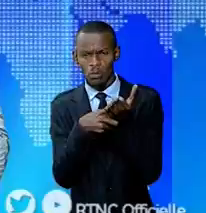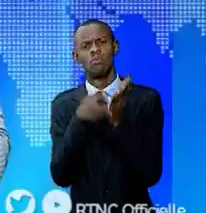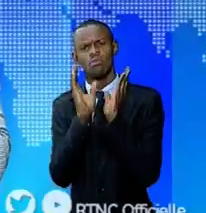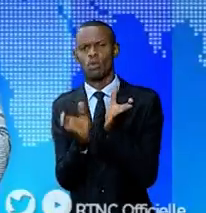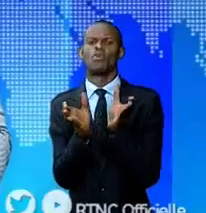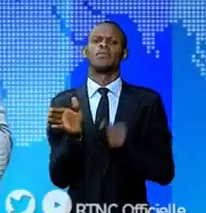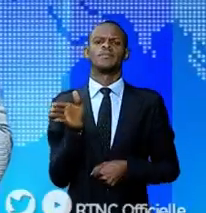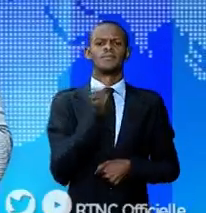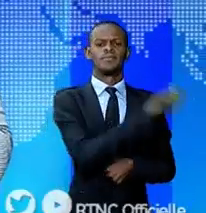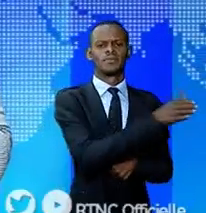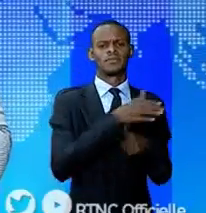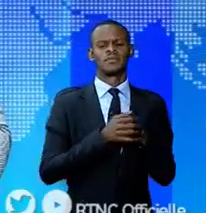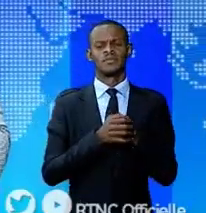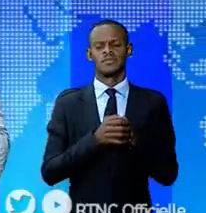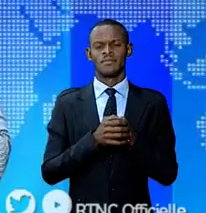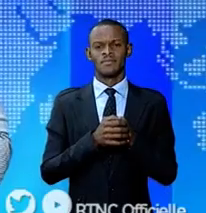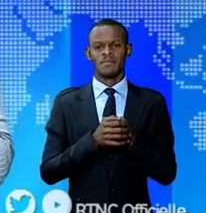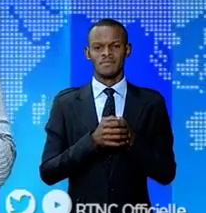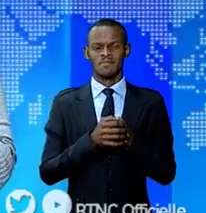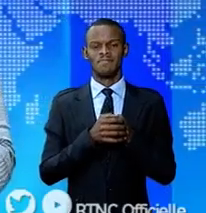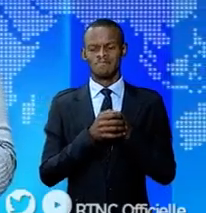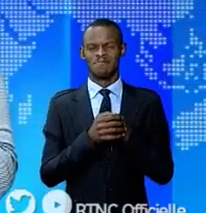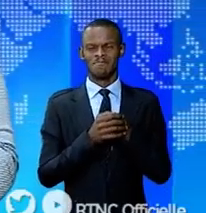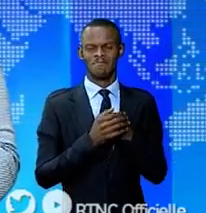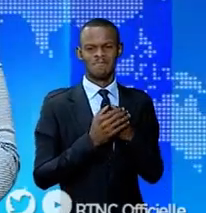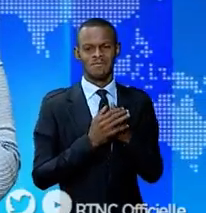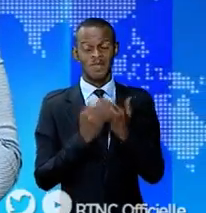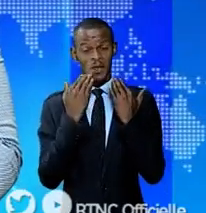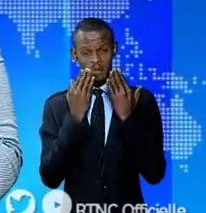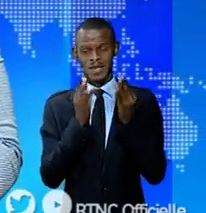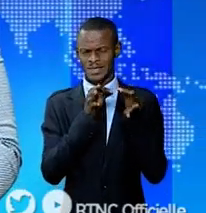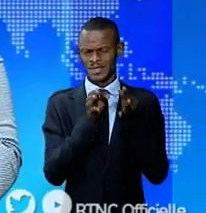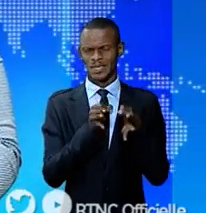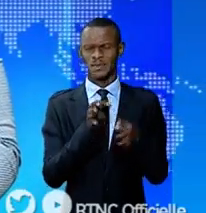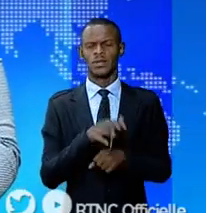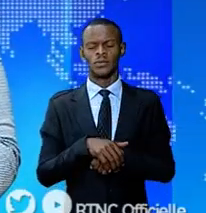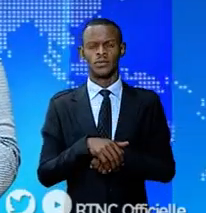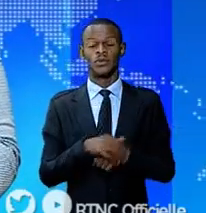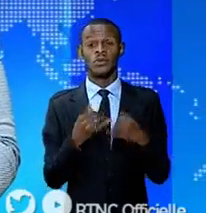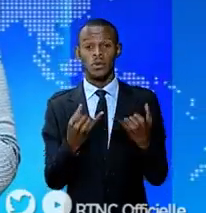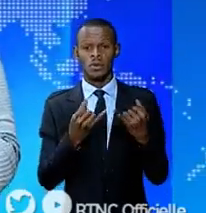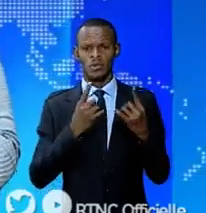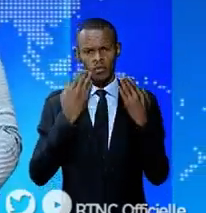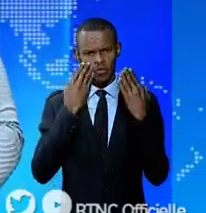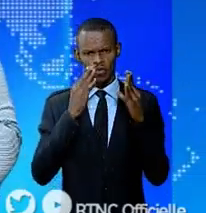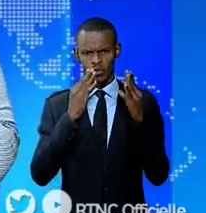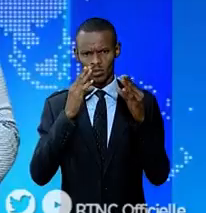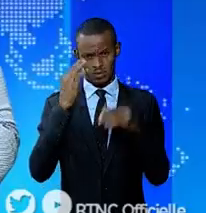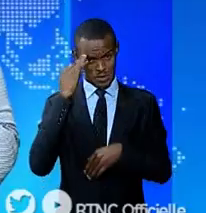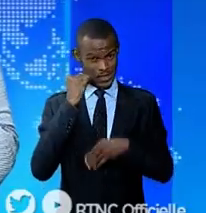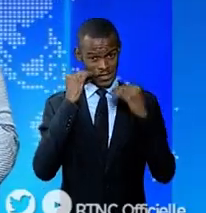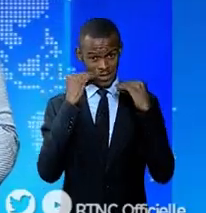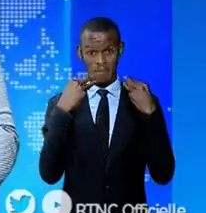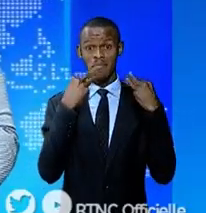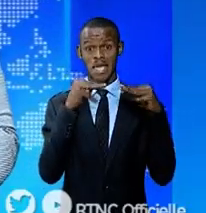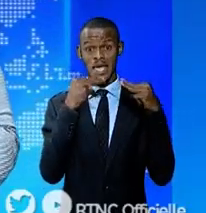volumes. Mesdames, Mouyal Guy, Blaise Kitik ont participé à cette conférence de presse. Médias, congrès UNPC, Union nationale de la